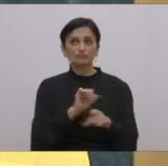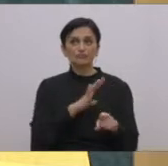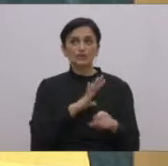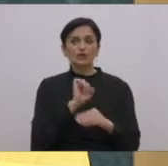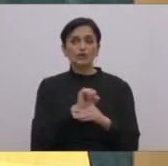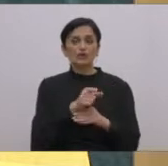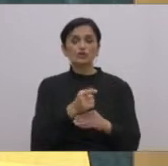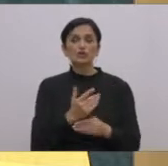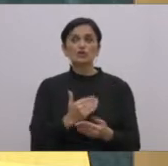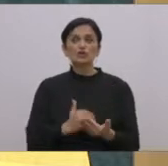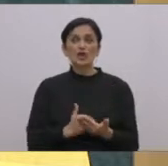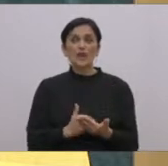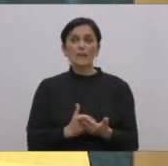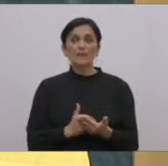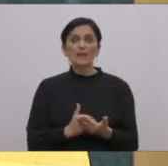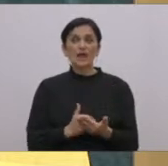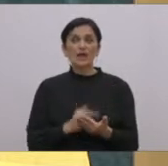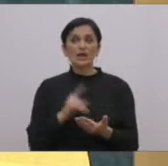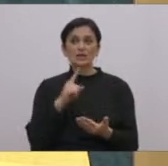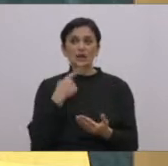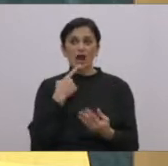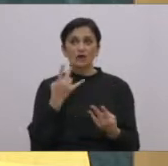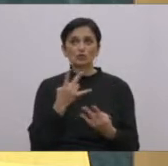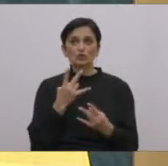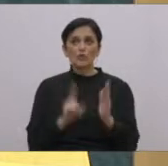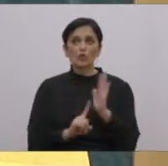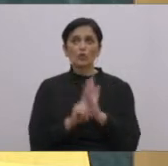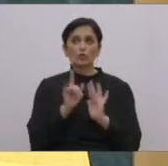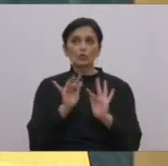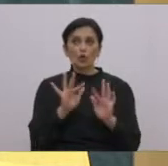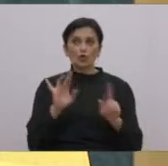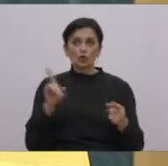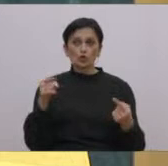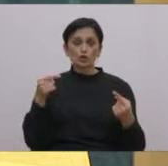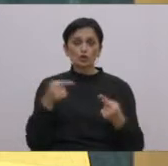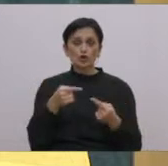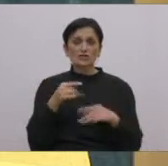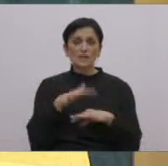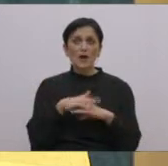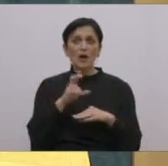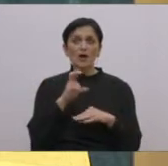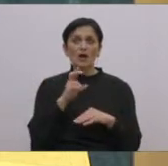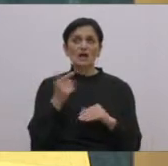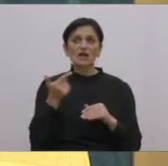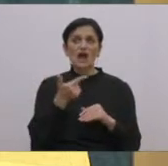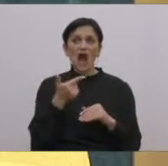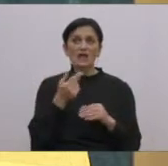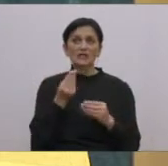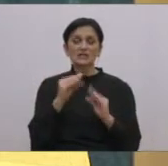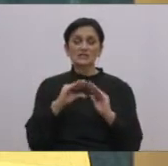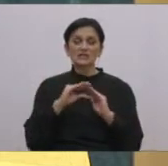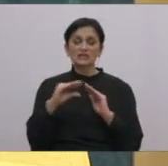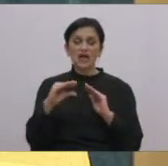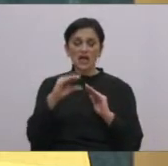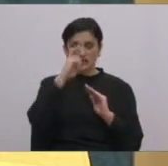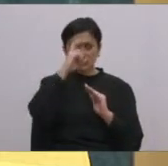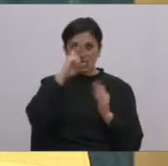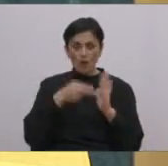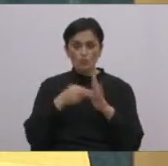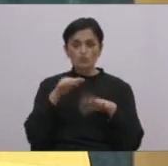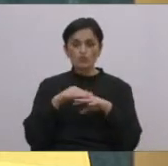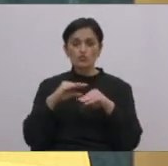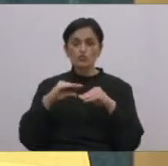gat. Radcom, da, am ocupat de bulic, n-aș să mi se facă garantie, da, tanhebi mi, marta, să am ținut pe UGC, ucui,